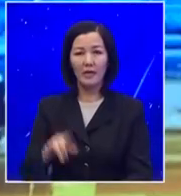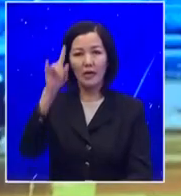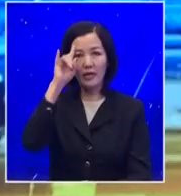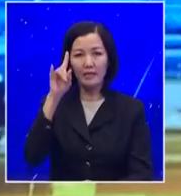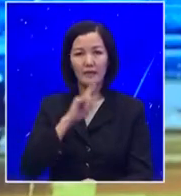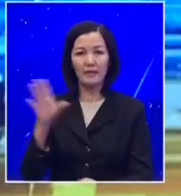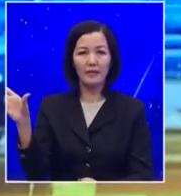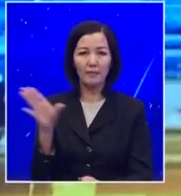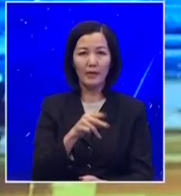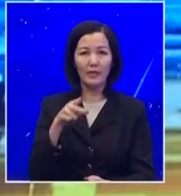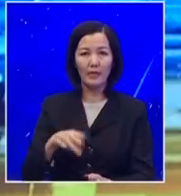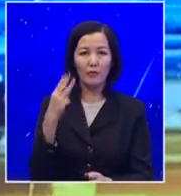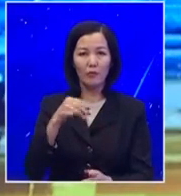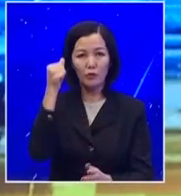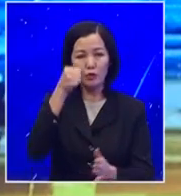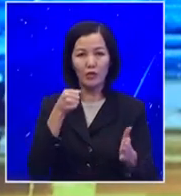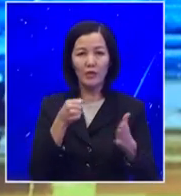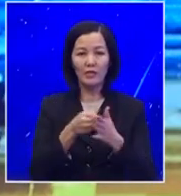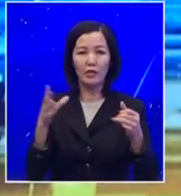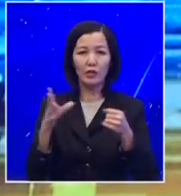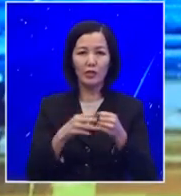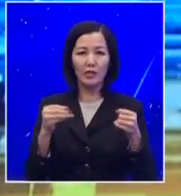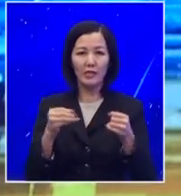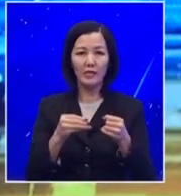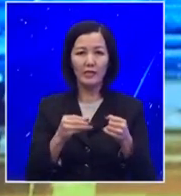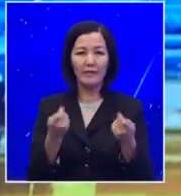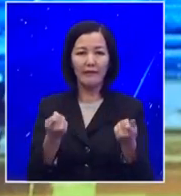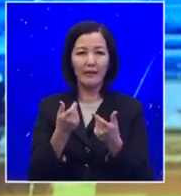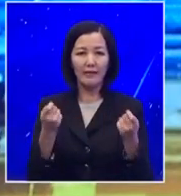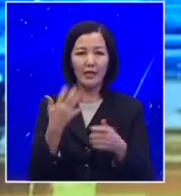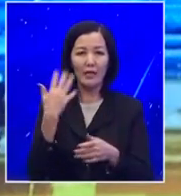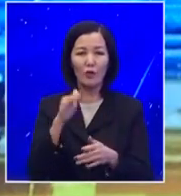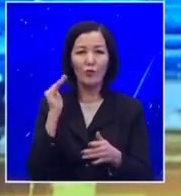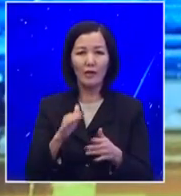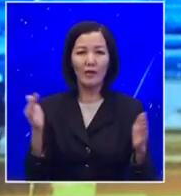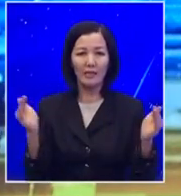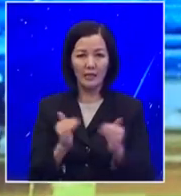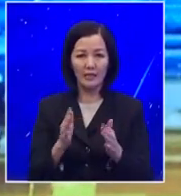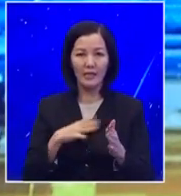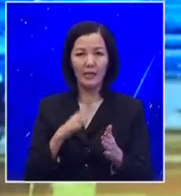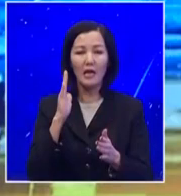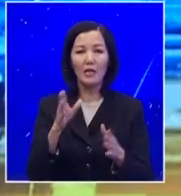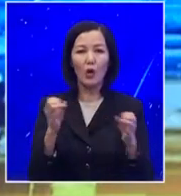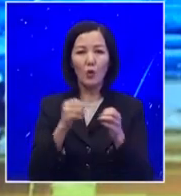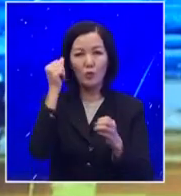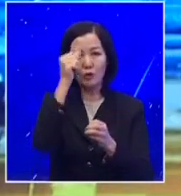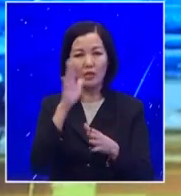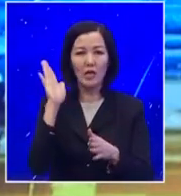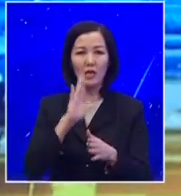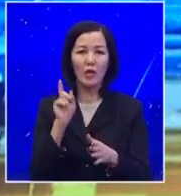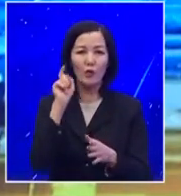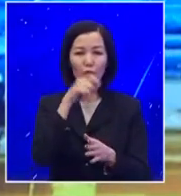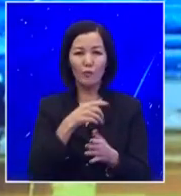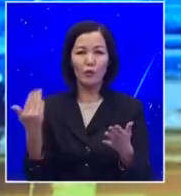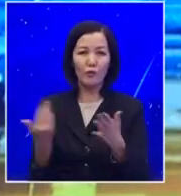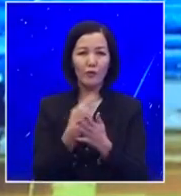Еліміз 2030 жылға дейін егіс құрылымында масақты дәнді дақылдар 50 мың гектарға дейін азайтылады. Алдағы 10 жылда алқаптарда ылғал үнемдеудің